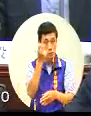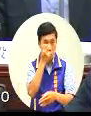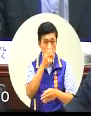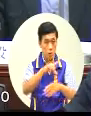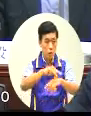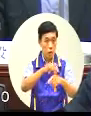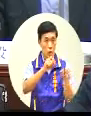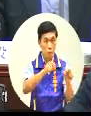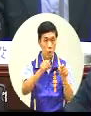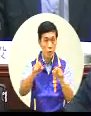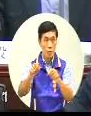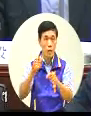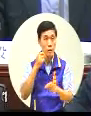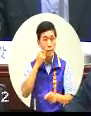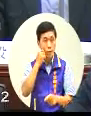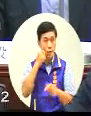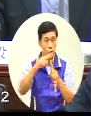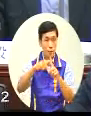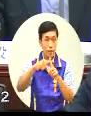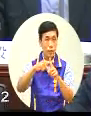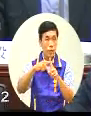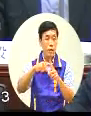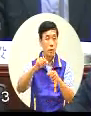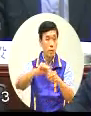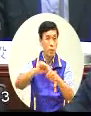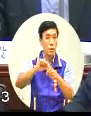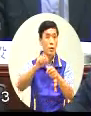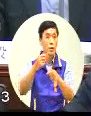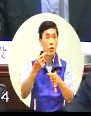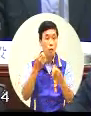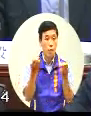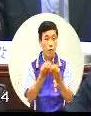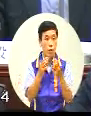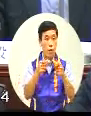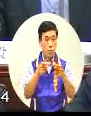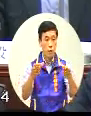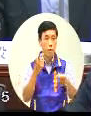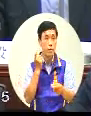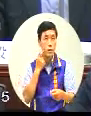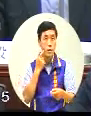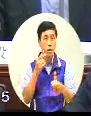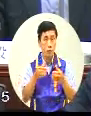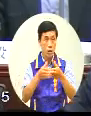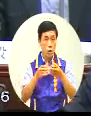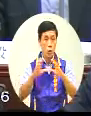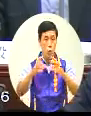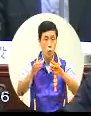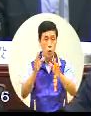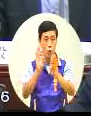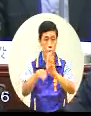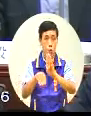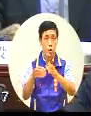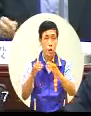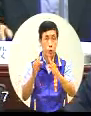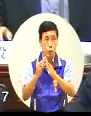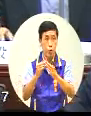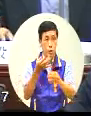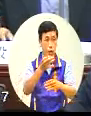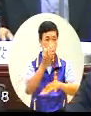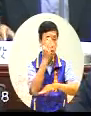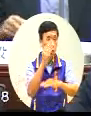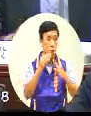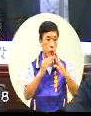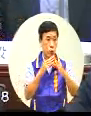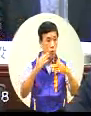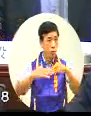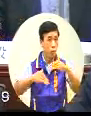时困难度很高，甚至有的是假发票也需要国税局或者财政局协助。所以就这黑的他们